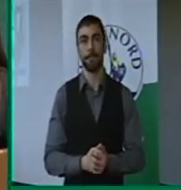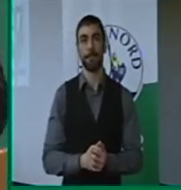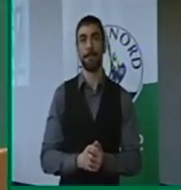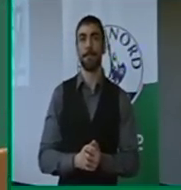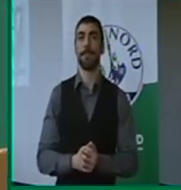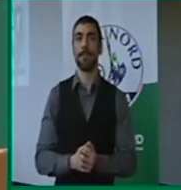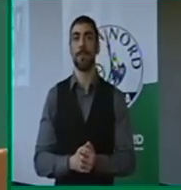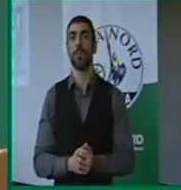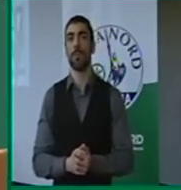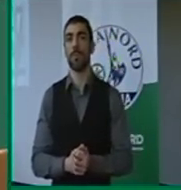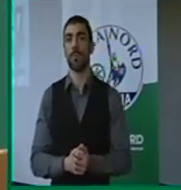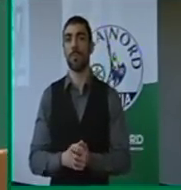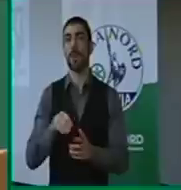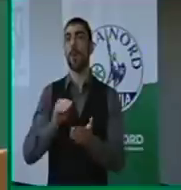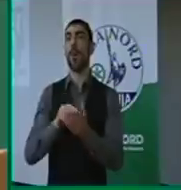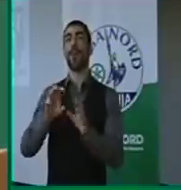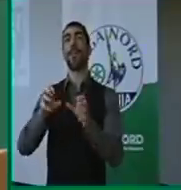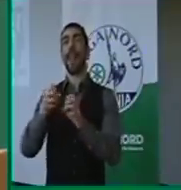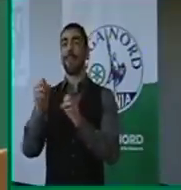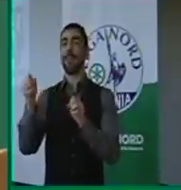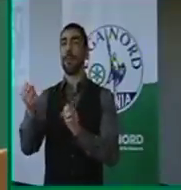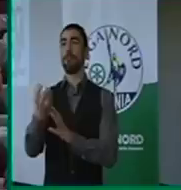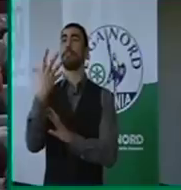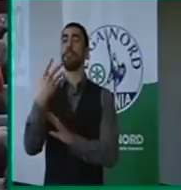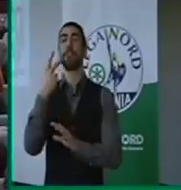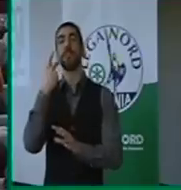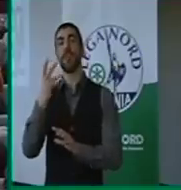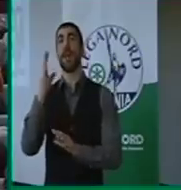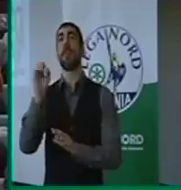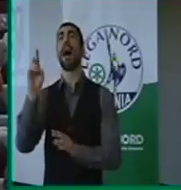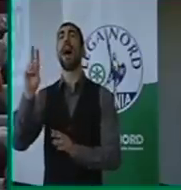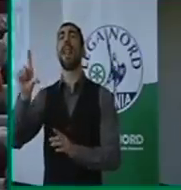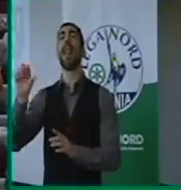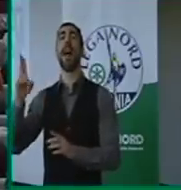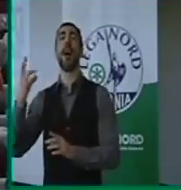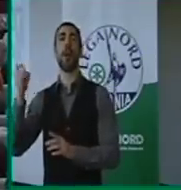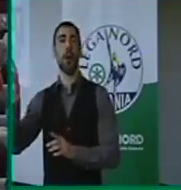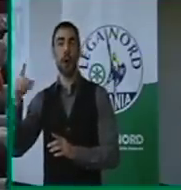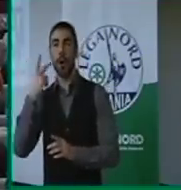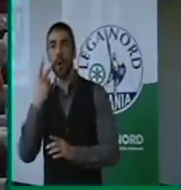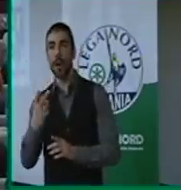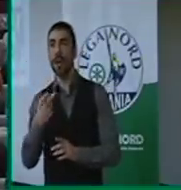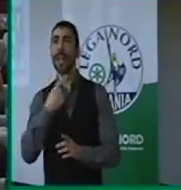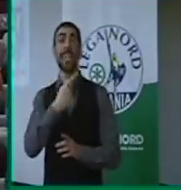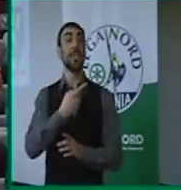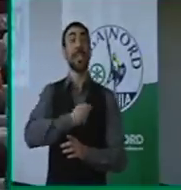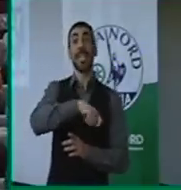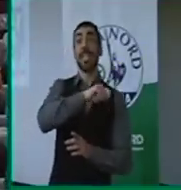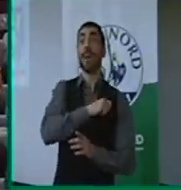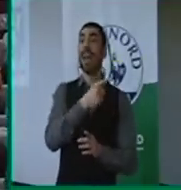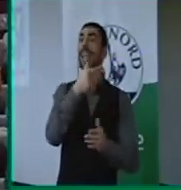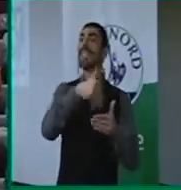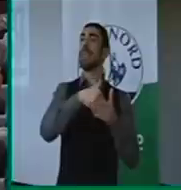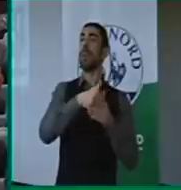quando quando Accendete la televisione No e guardate Ballarò questi bei programmi vi dicono La Spagna ha tagliato gli